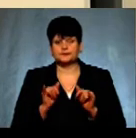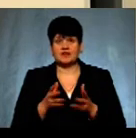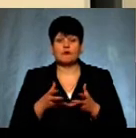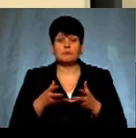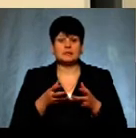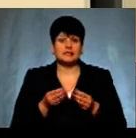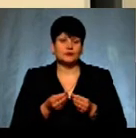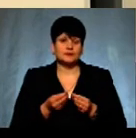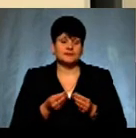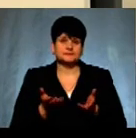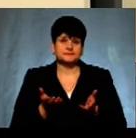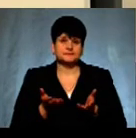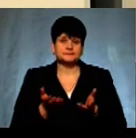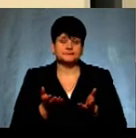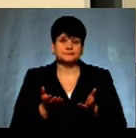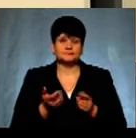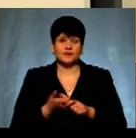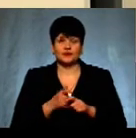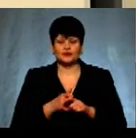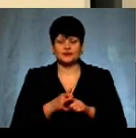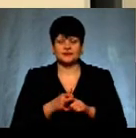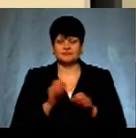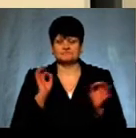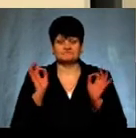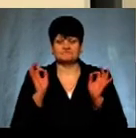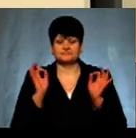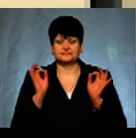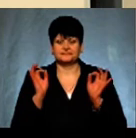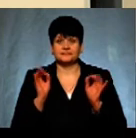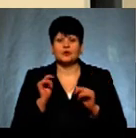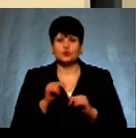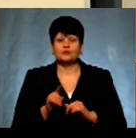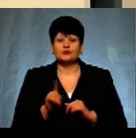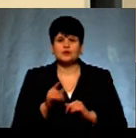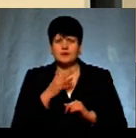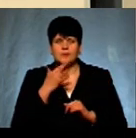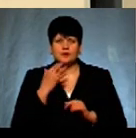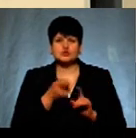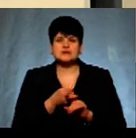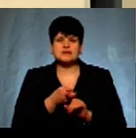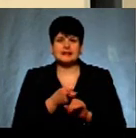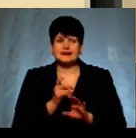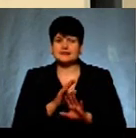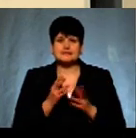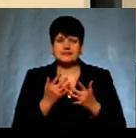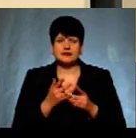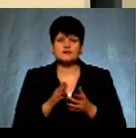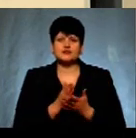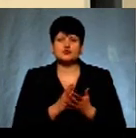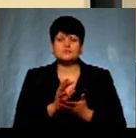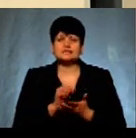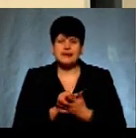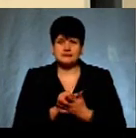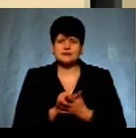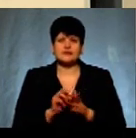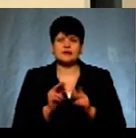Вплинути – це так дуже, дуже голосно сказано, можливо, тому що дуже багато залежить не стільки від служби зайнятості,